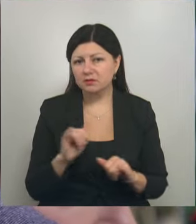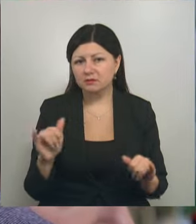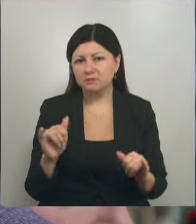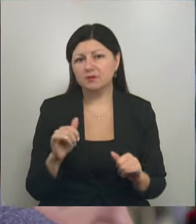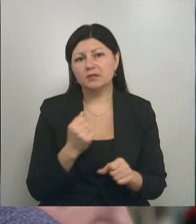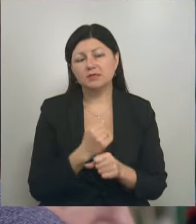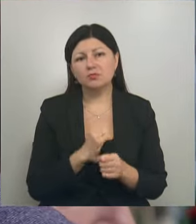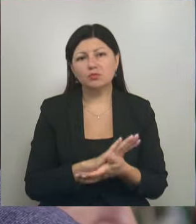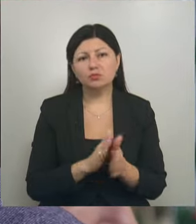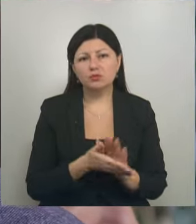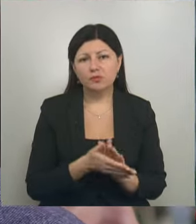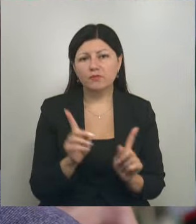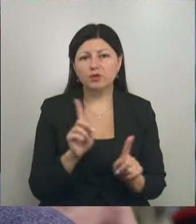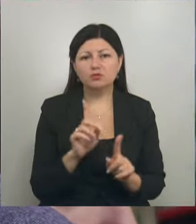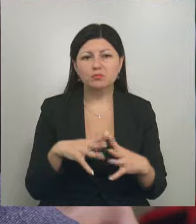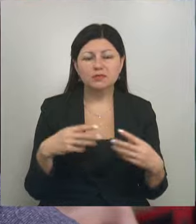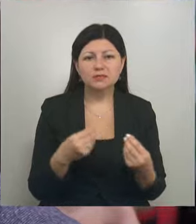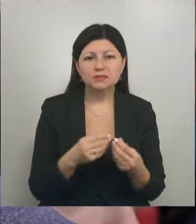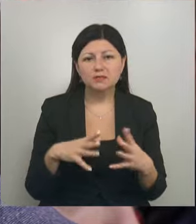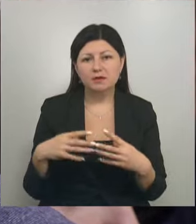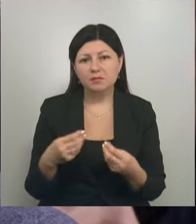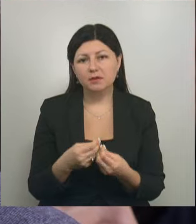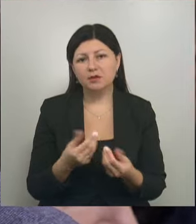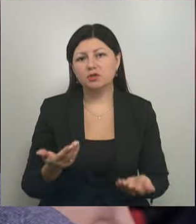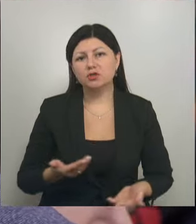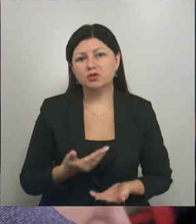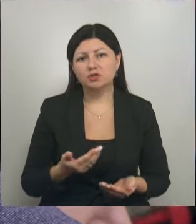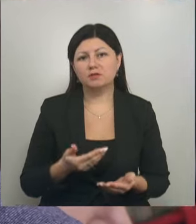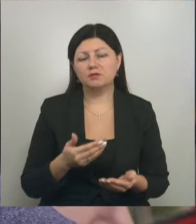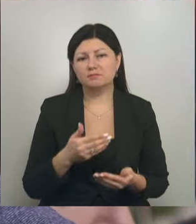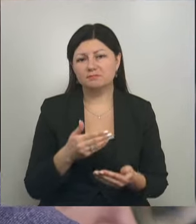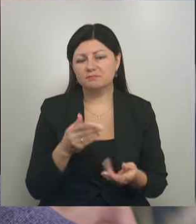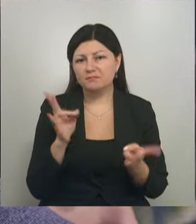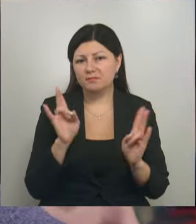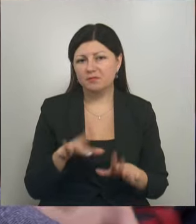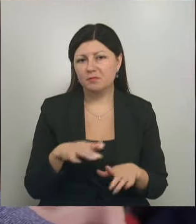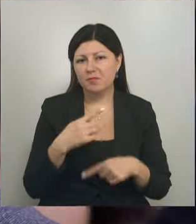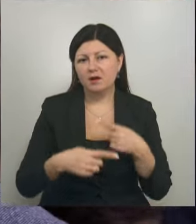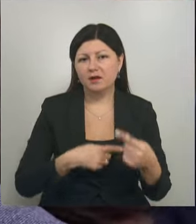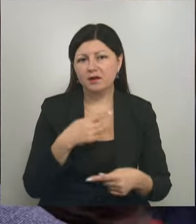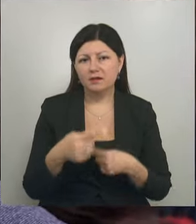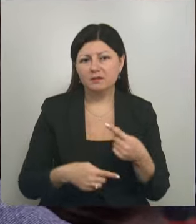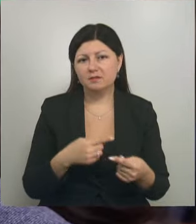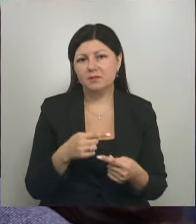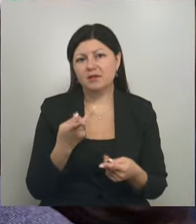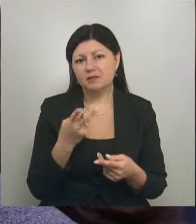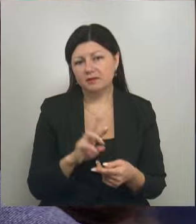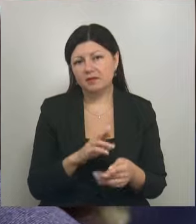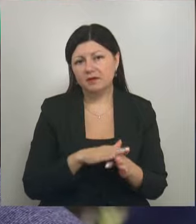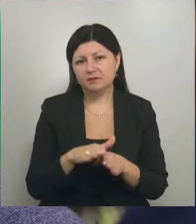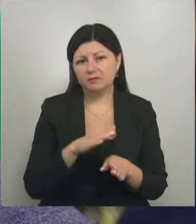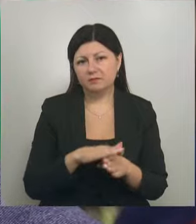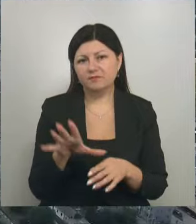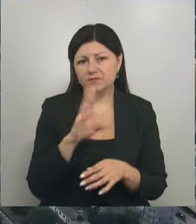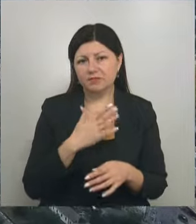создаем условия, чтобы семьи жили там поколениями, создавались династии для воплощения всех наших